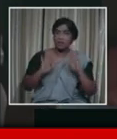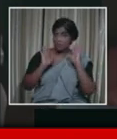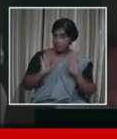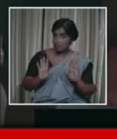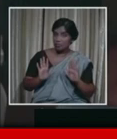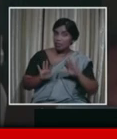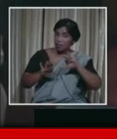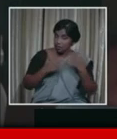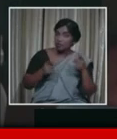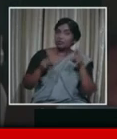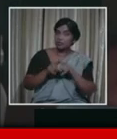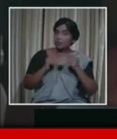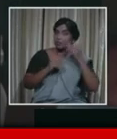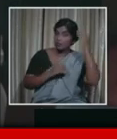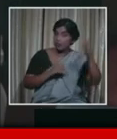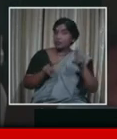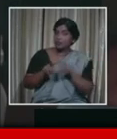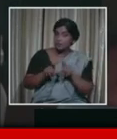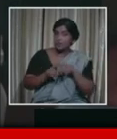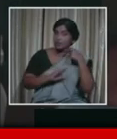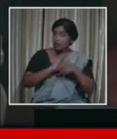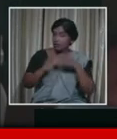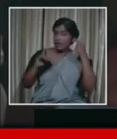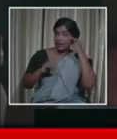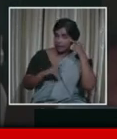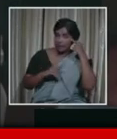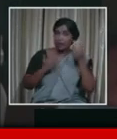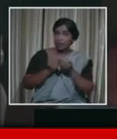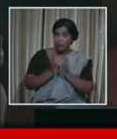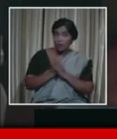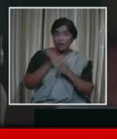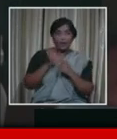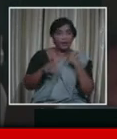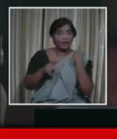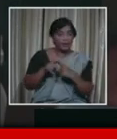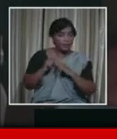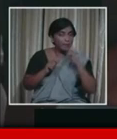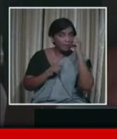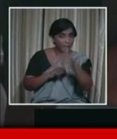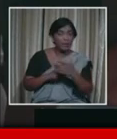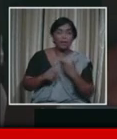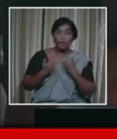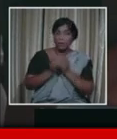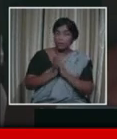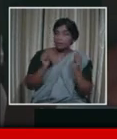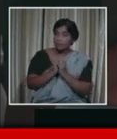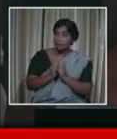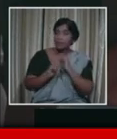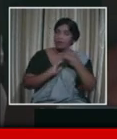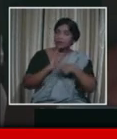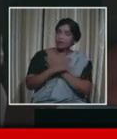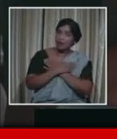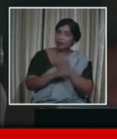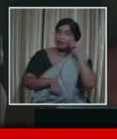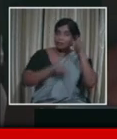kauru hari anagate dawasaka me rata gena hitala tamange tax kebapu tamam menuem beda kerapu rata ta adere karna